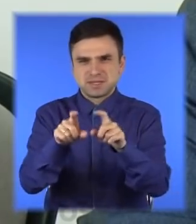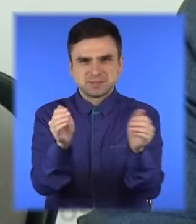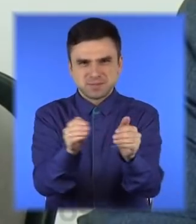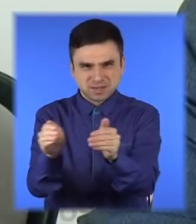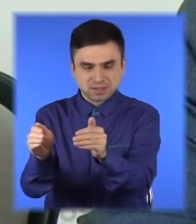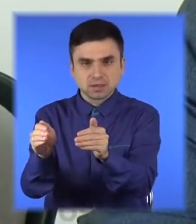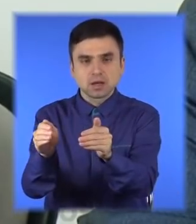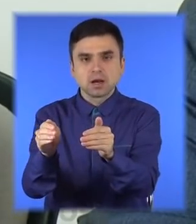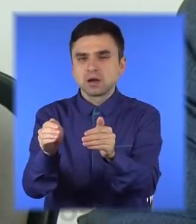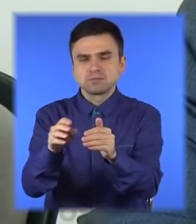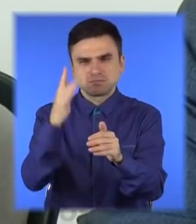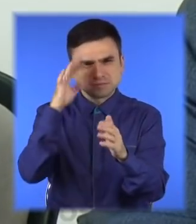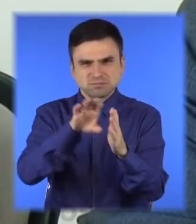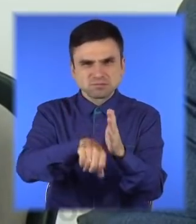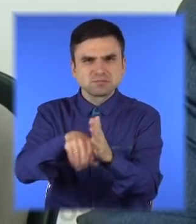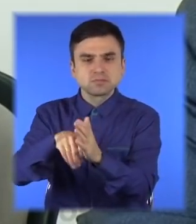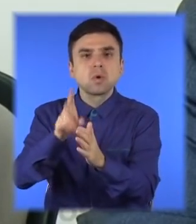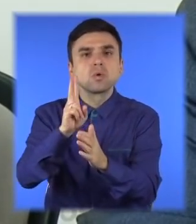большие супермаркеты, так же и